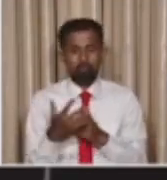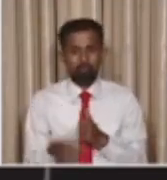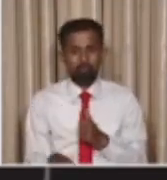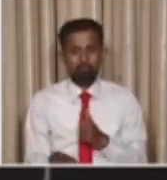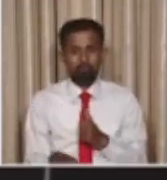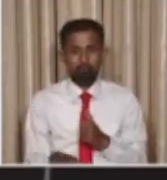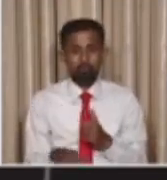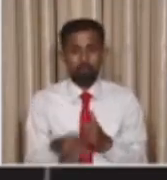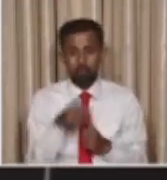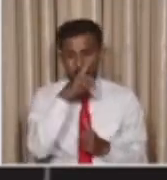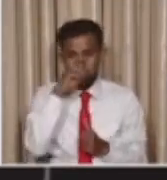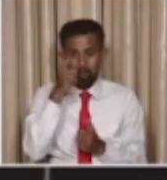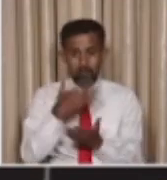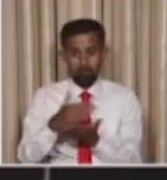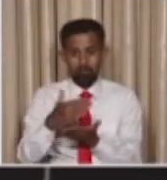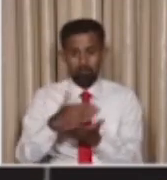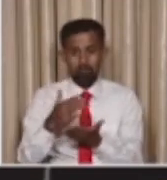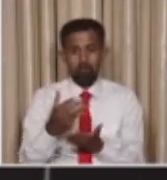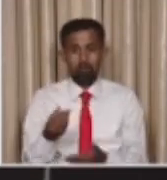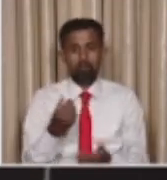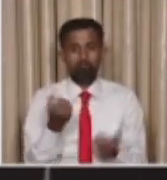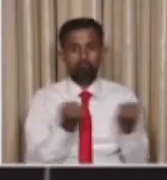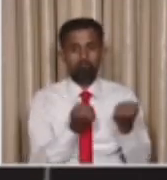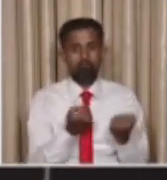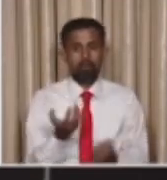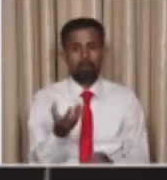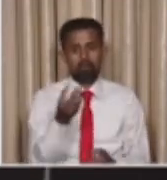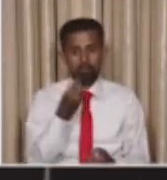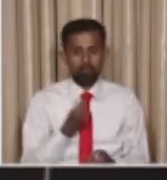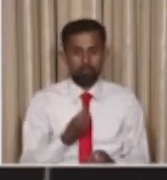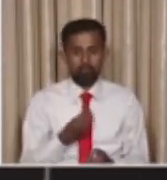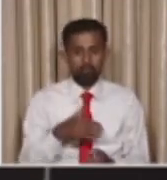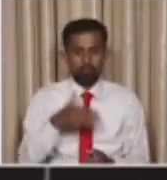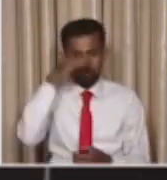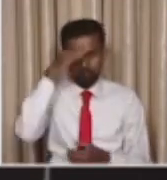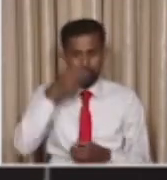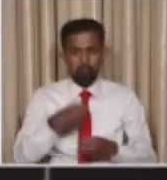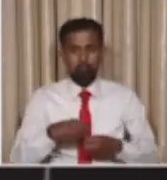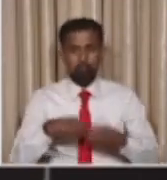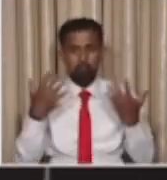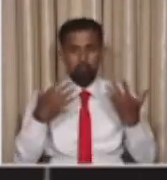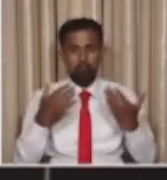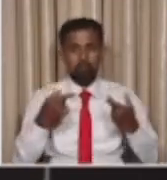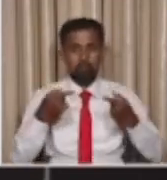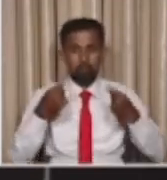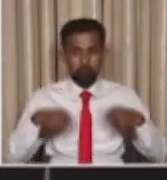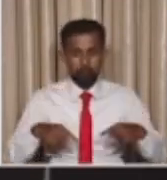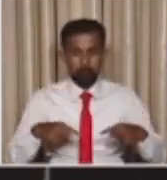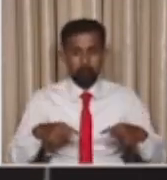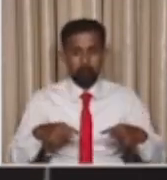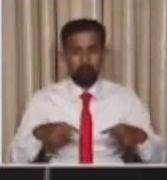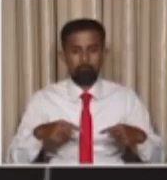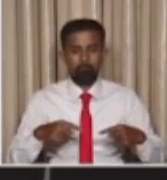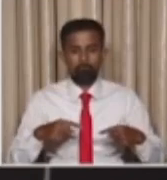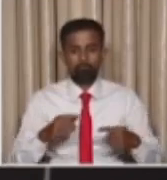එහෙම නැත්නම් ලීසින් එකක් දාලා තමයි වාහන අරන් තියෙන්නේ. ඒතර පාස්කු ප්‍රහාරයෙන් පස්සේ ඇතිවෙච්ච